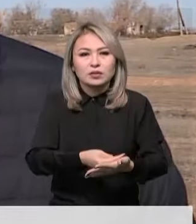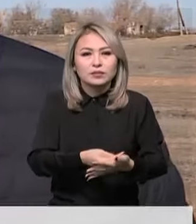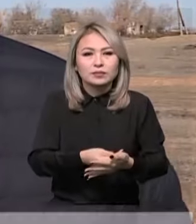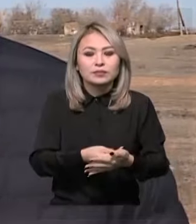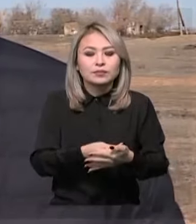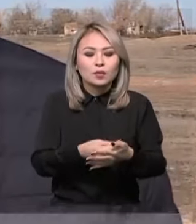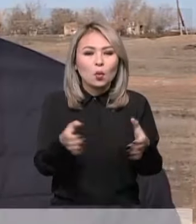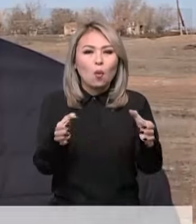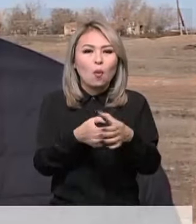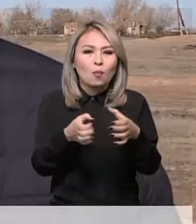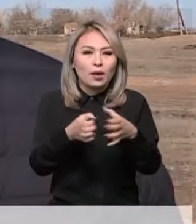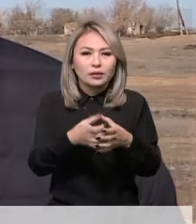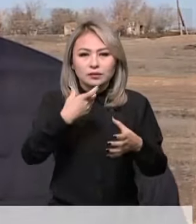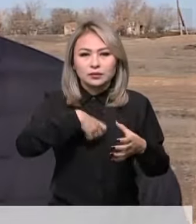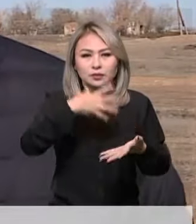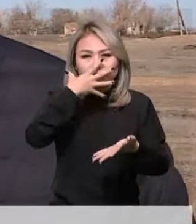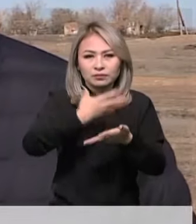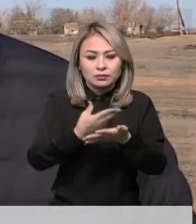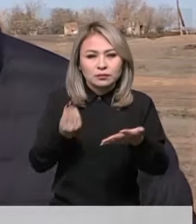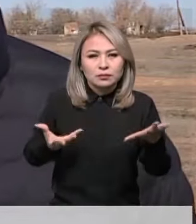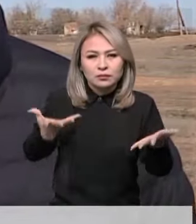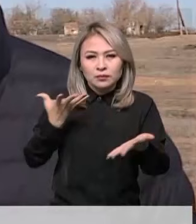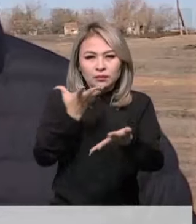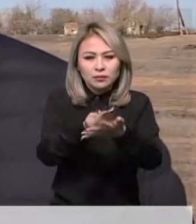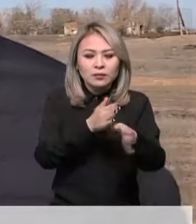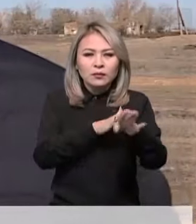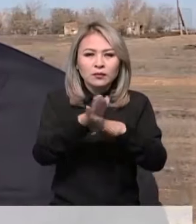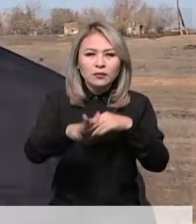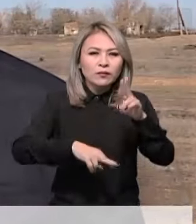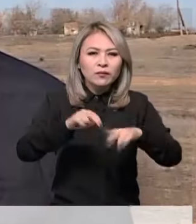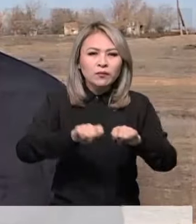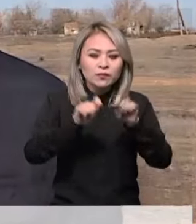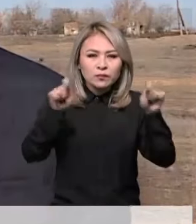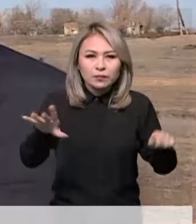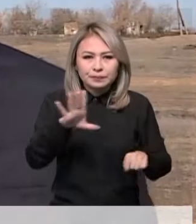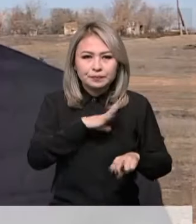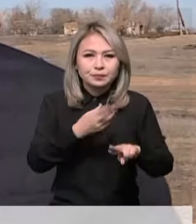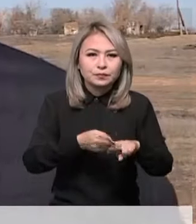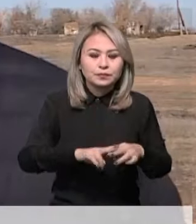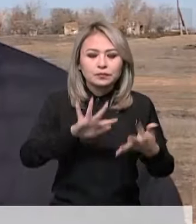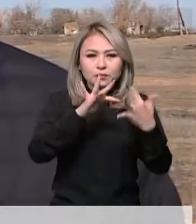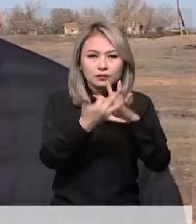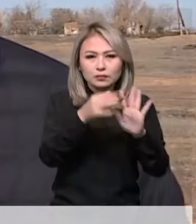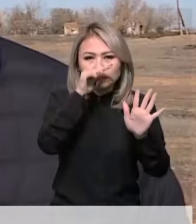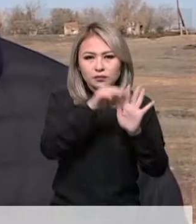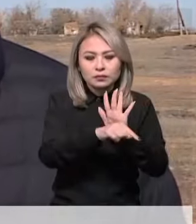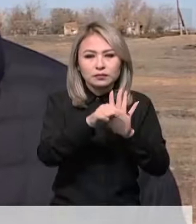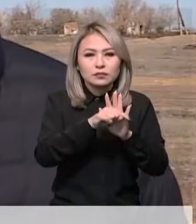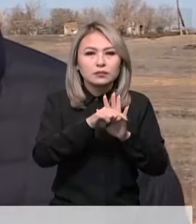енді компаниядан өзіміздің қаражатымызға біз толығымен салдық. Енді ауылдың ішінде